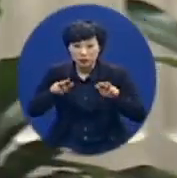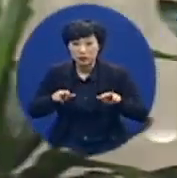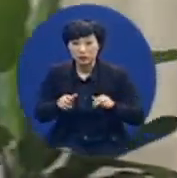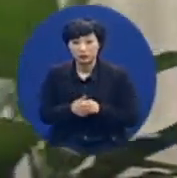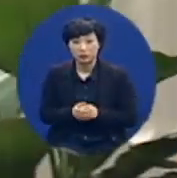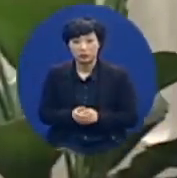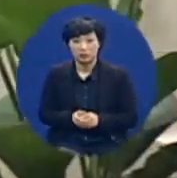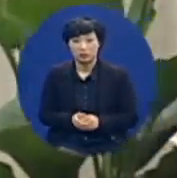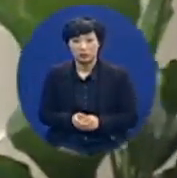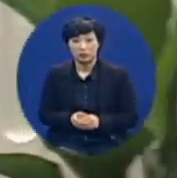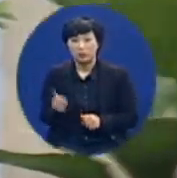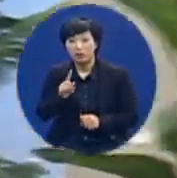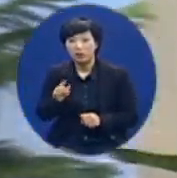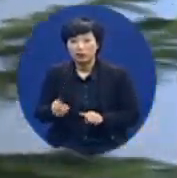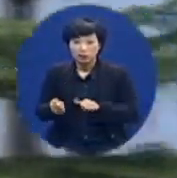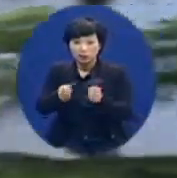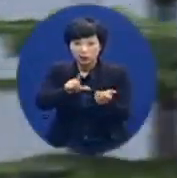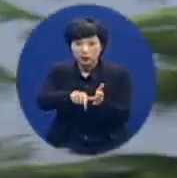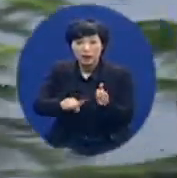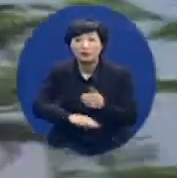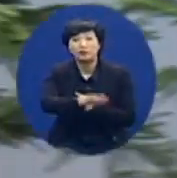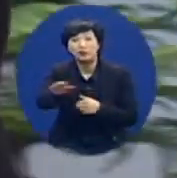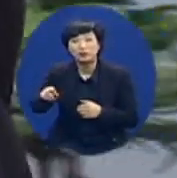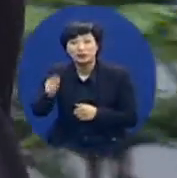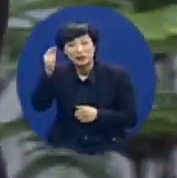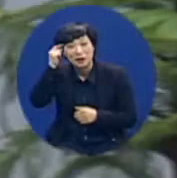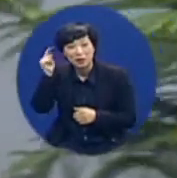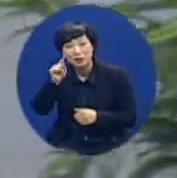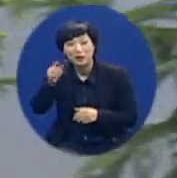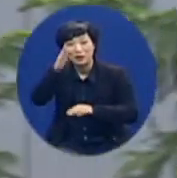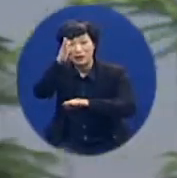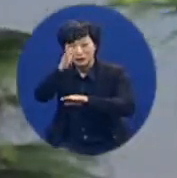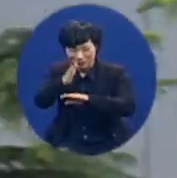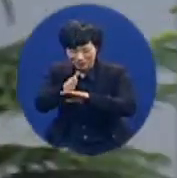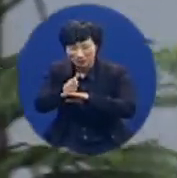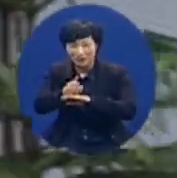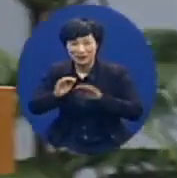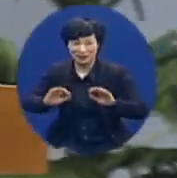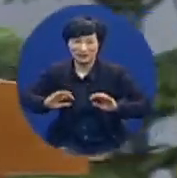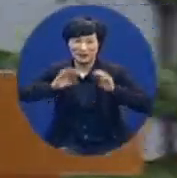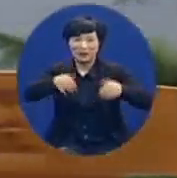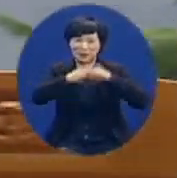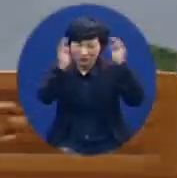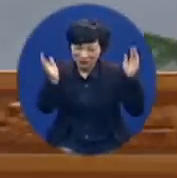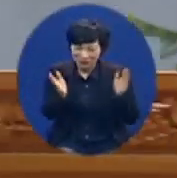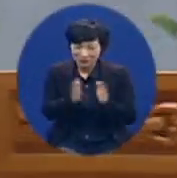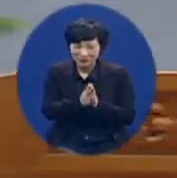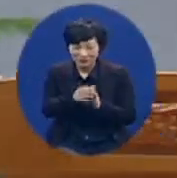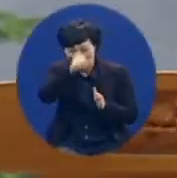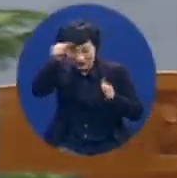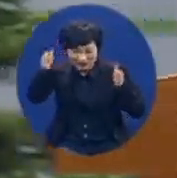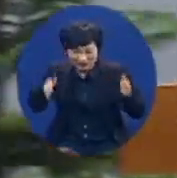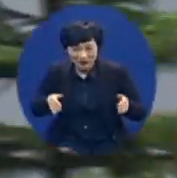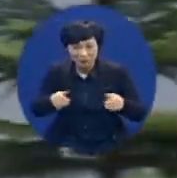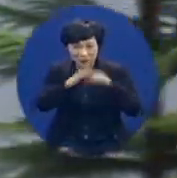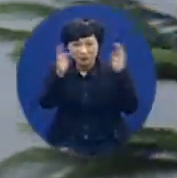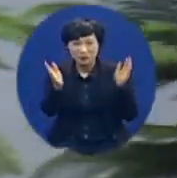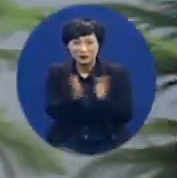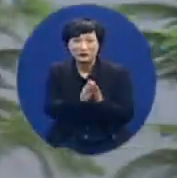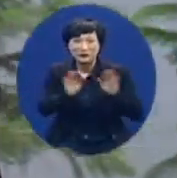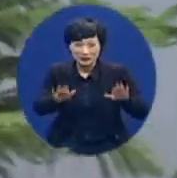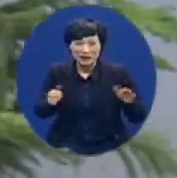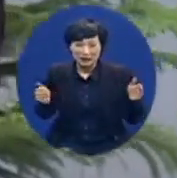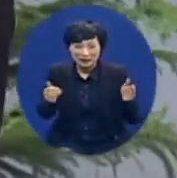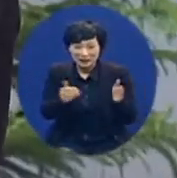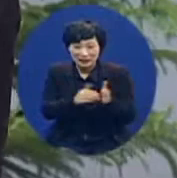죽음 앞에 감사합니다 아멘이 세상에 모든 여정을 맞추고 있지 눈물도